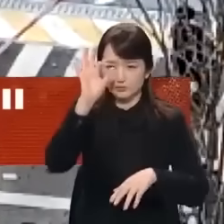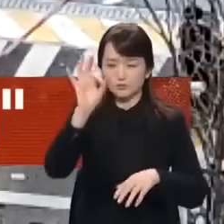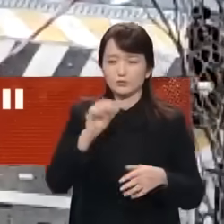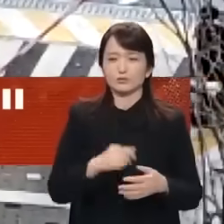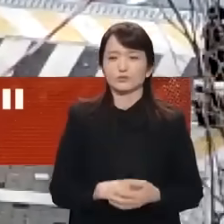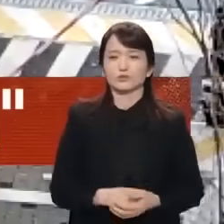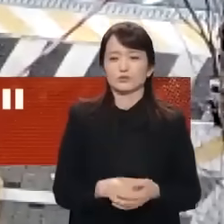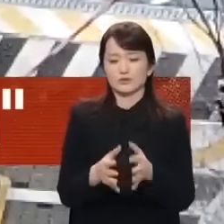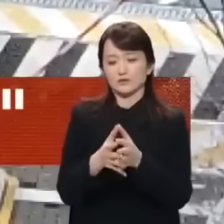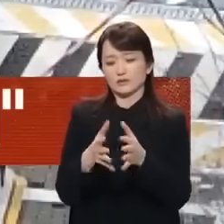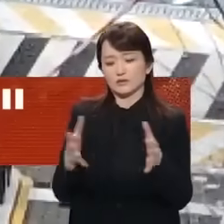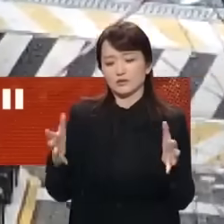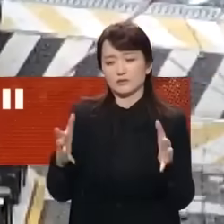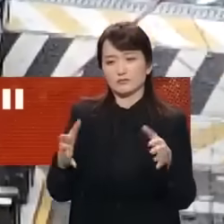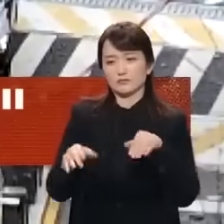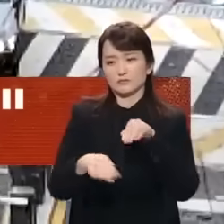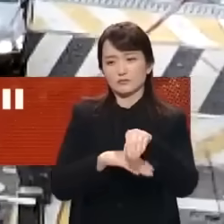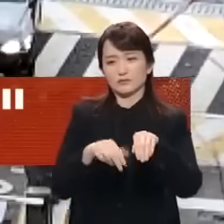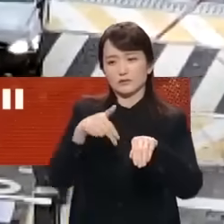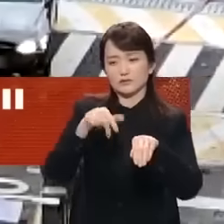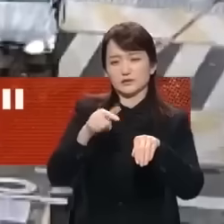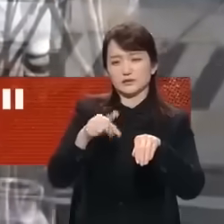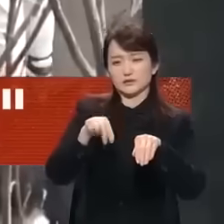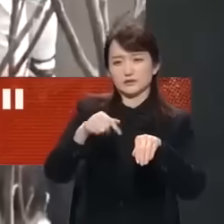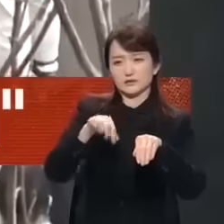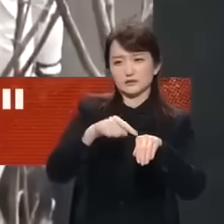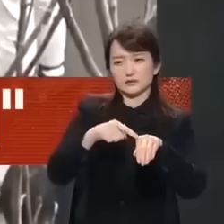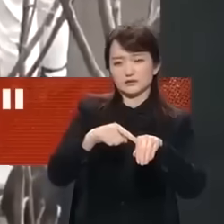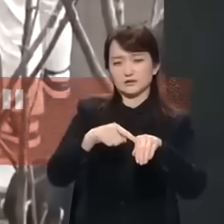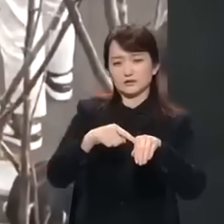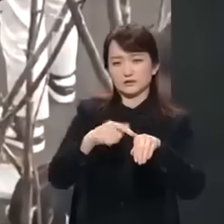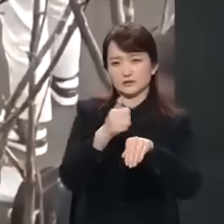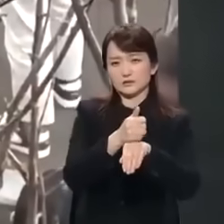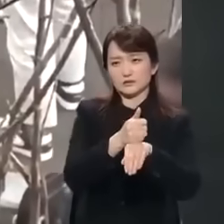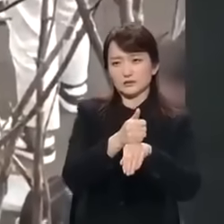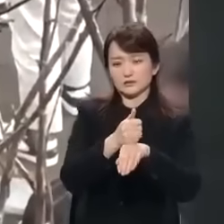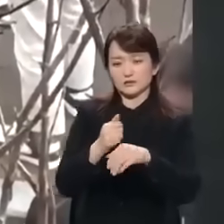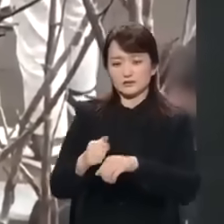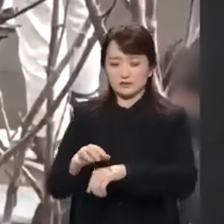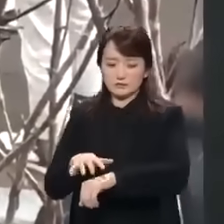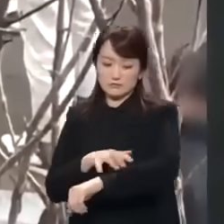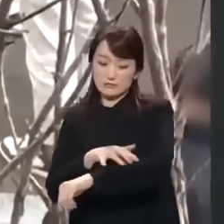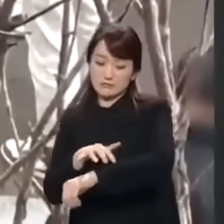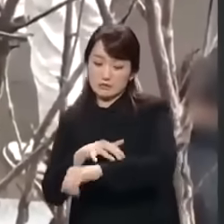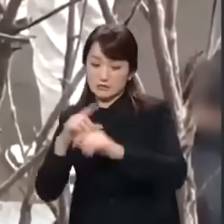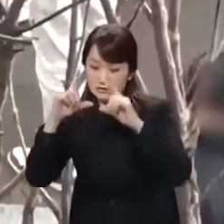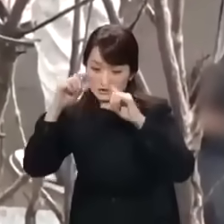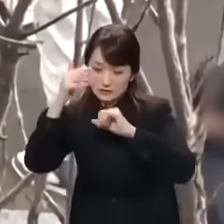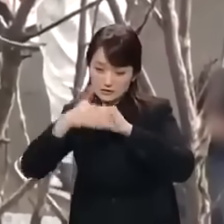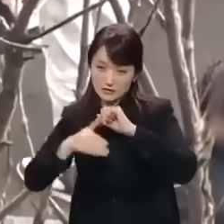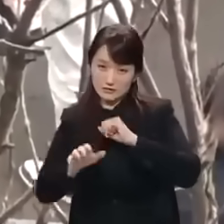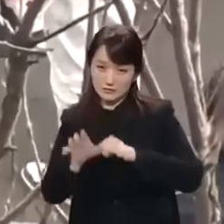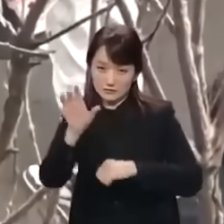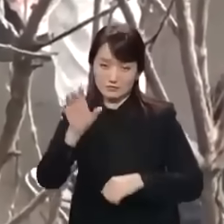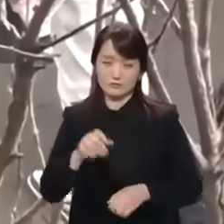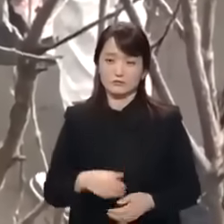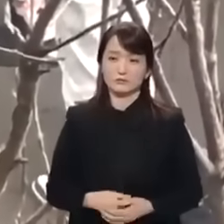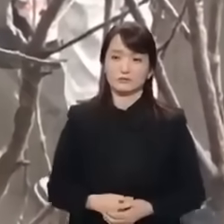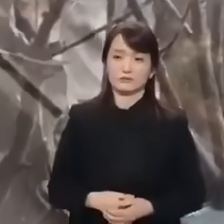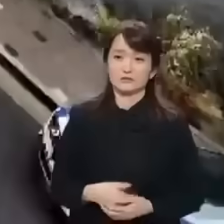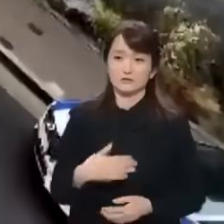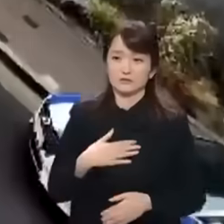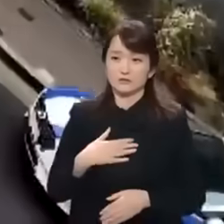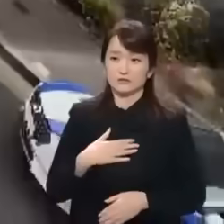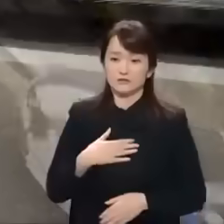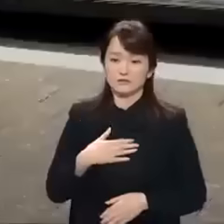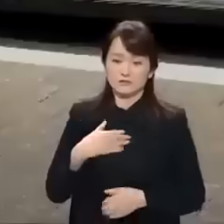이 아파트 그 제네시스 대시보드에 문신했던 거 자기 사진 올려놨는 거예요. 아마 나 좀 건드리지